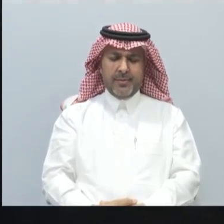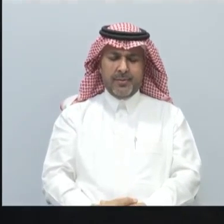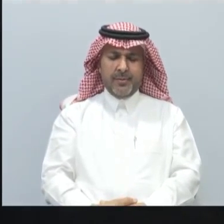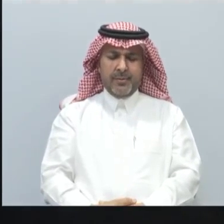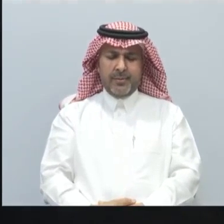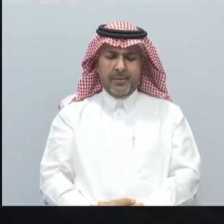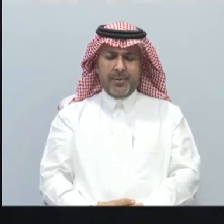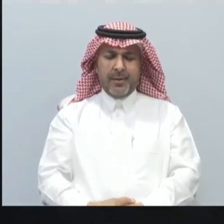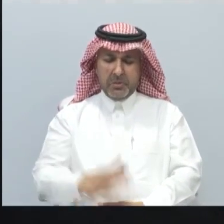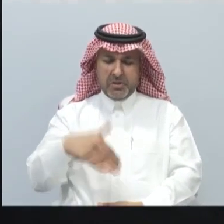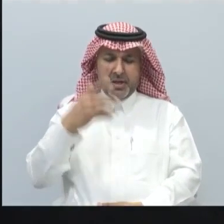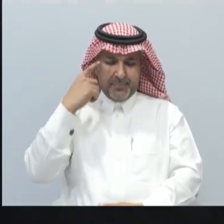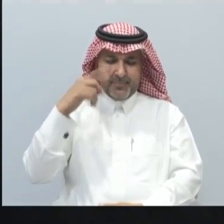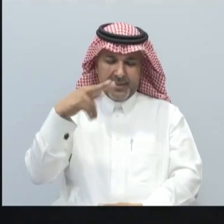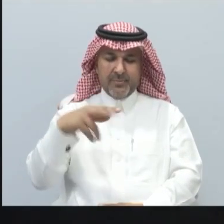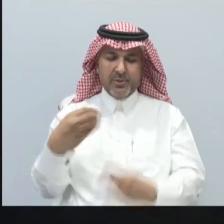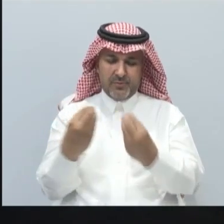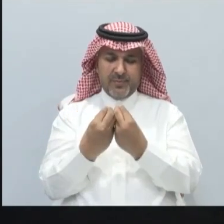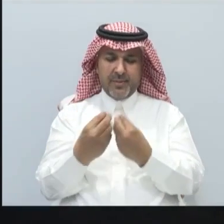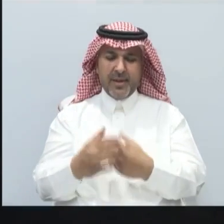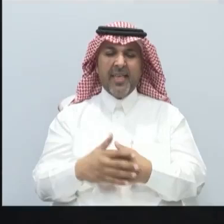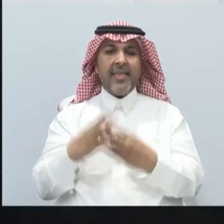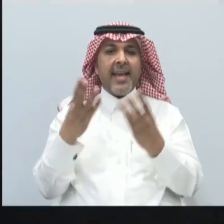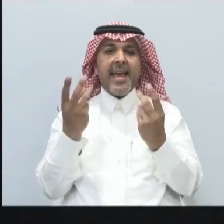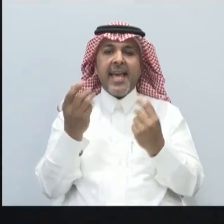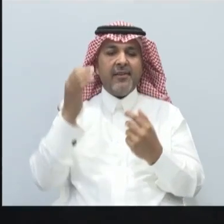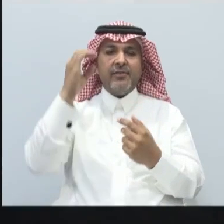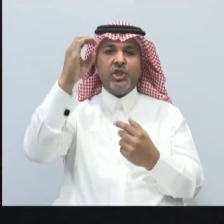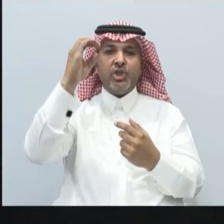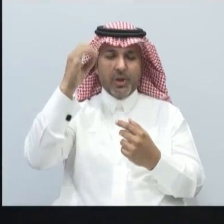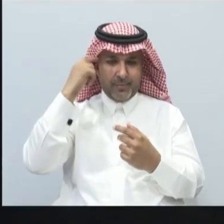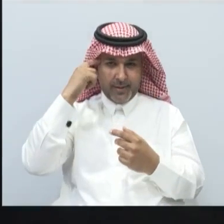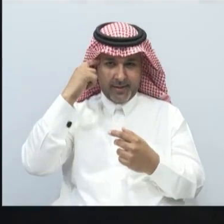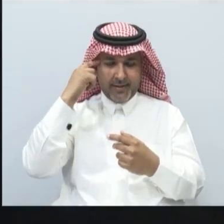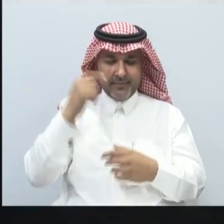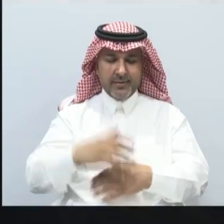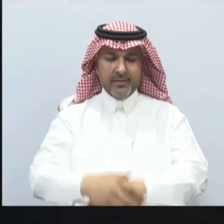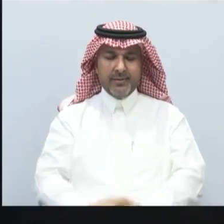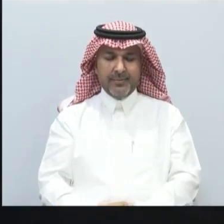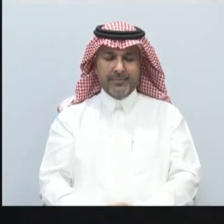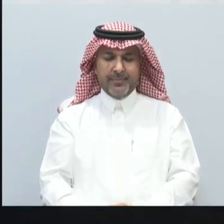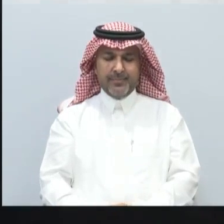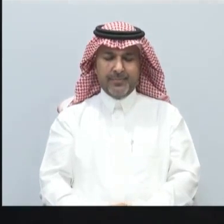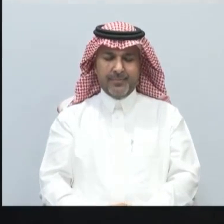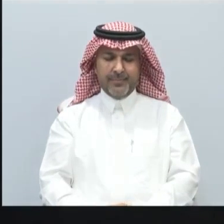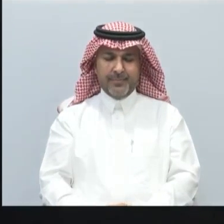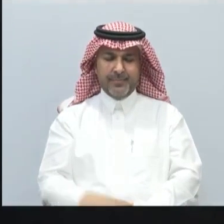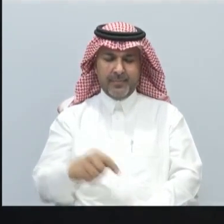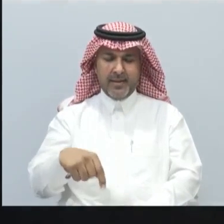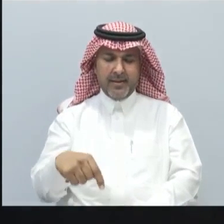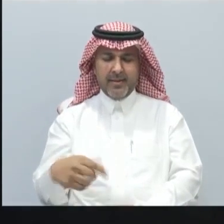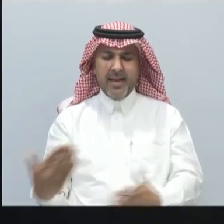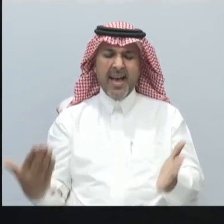فبالتالي يعني هو متيسر ومتوفر راح نشوف كيف نوجد حل المعادلات الاسيه وكيف نوجد حل المتباينات